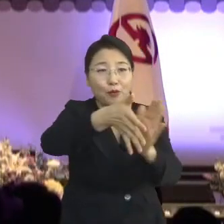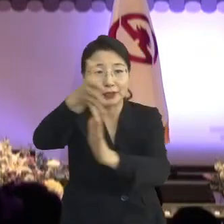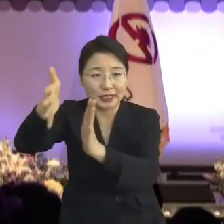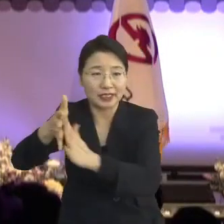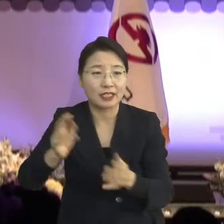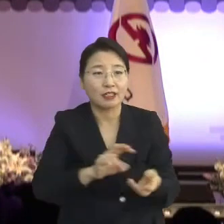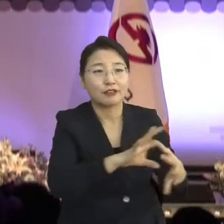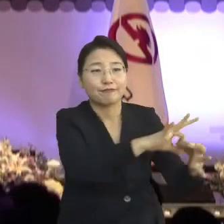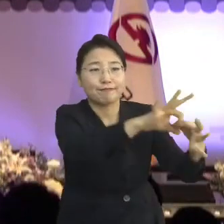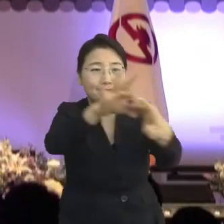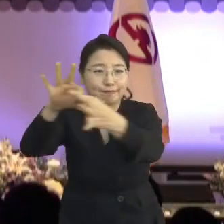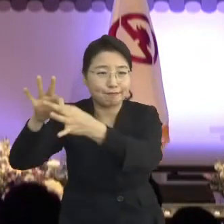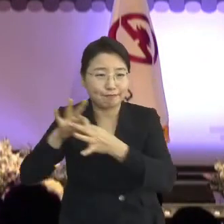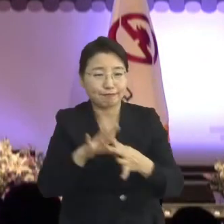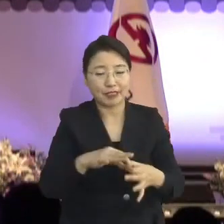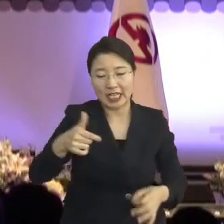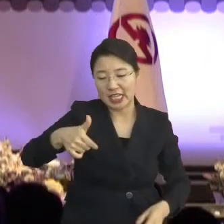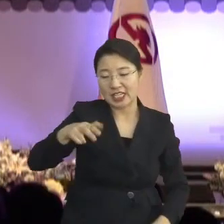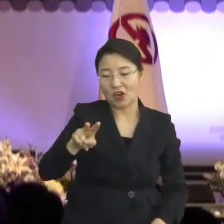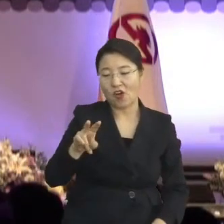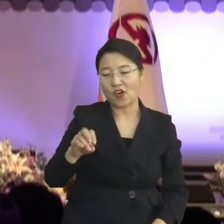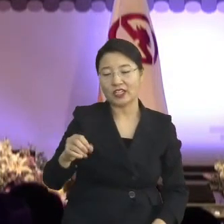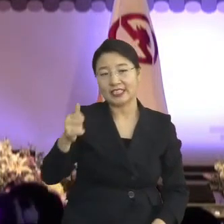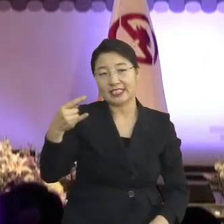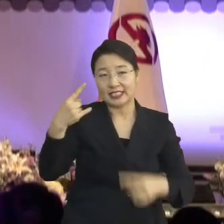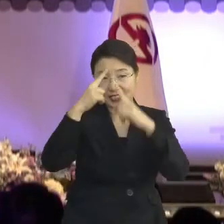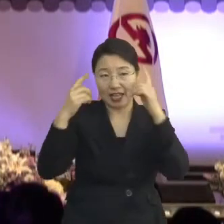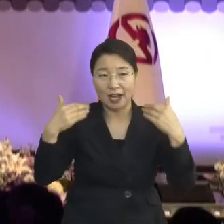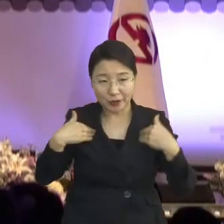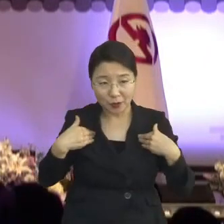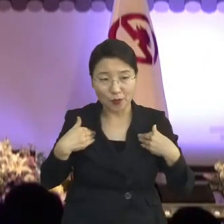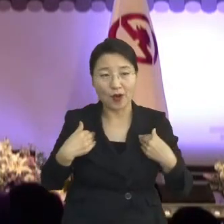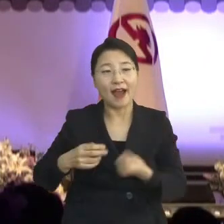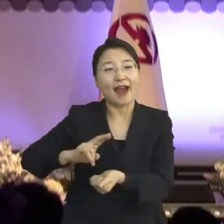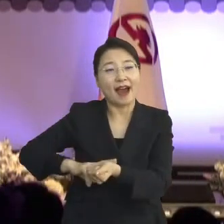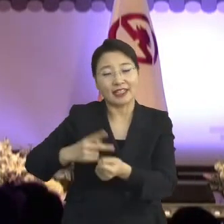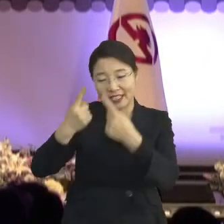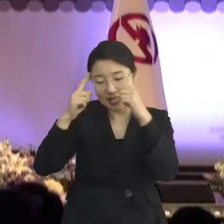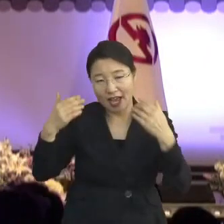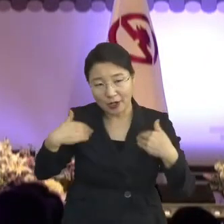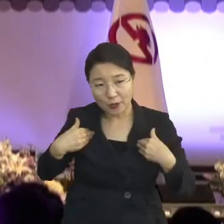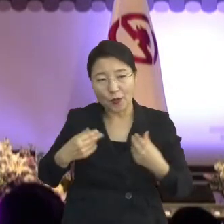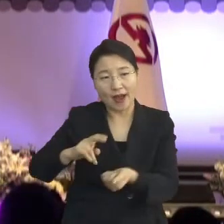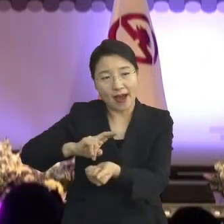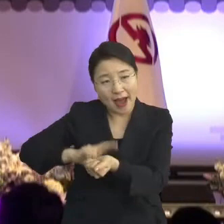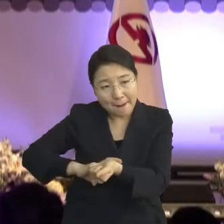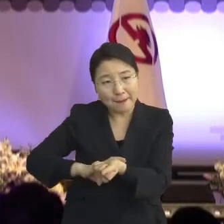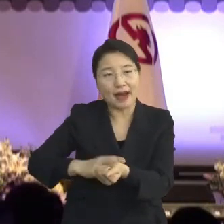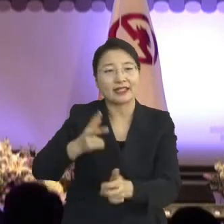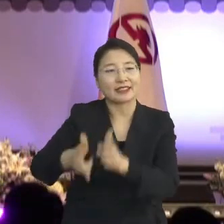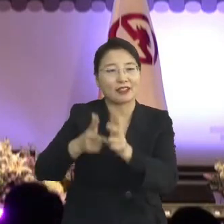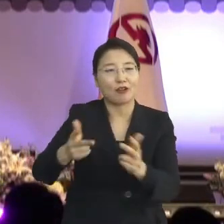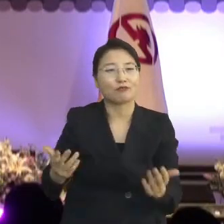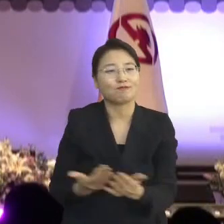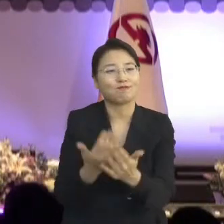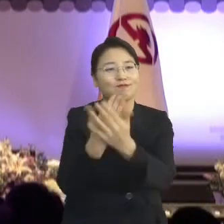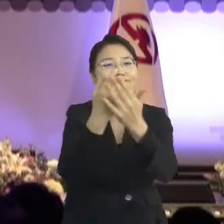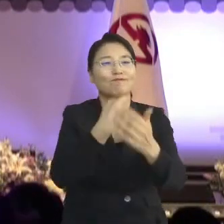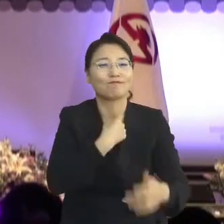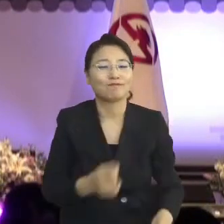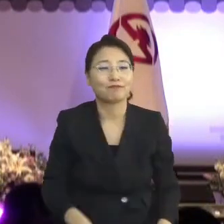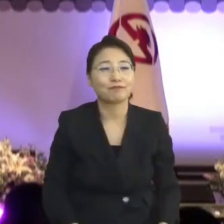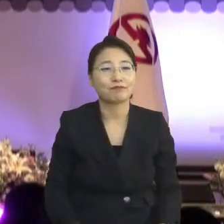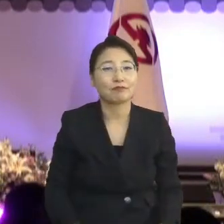구성하여 경희대, 한의대 등과 함께 한방산업 활성화에 박차를 가하겠습니다.